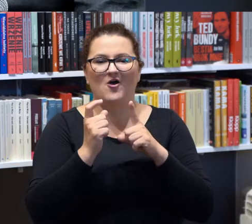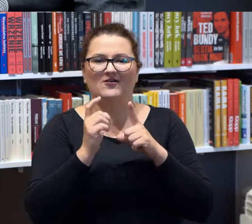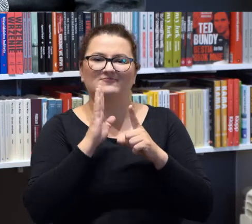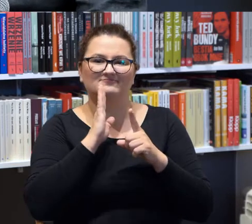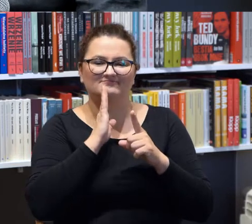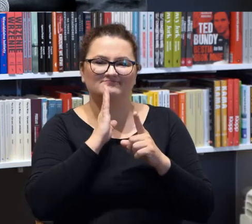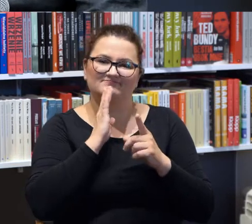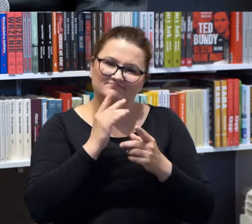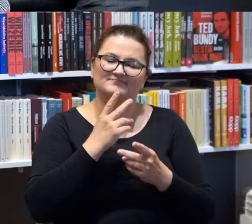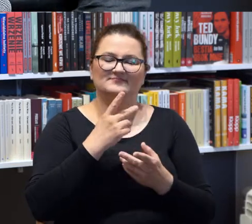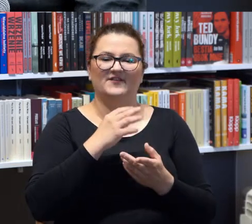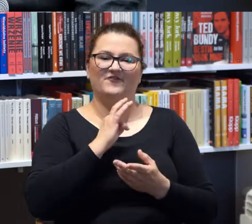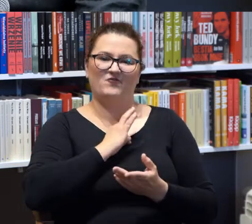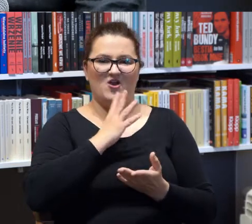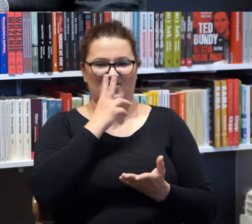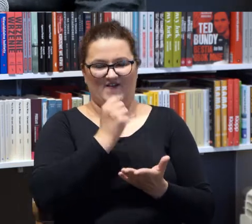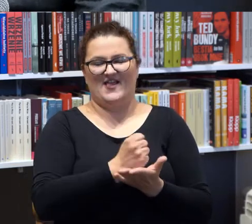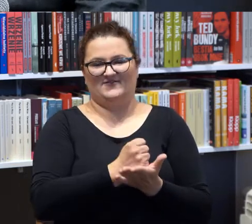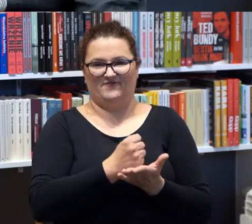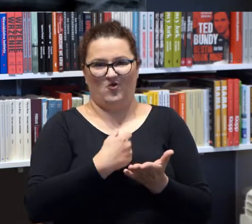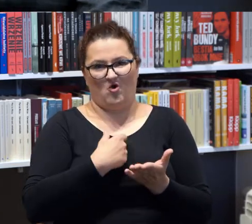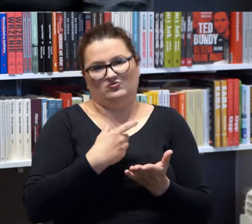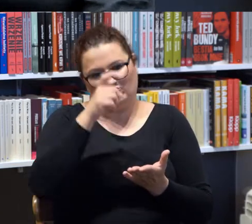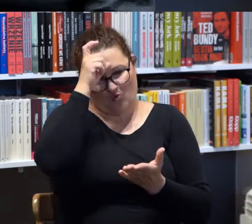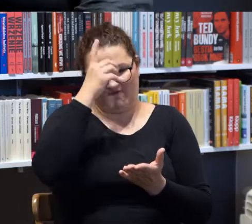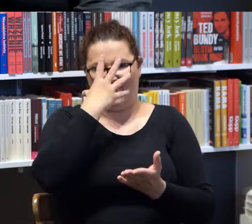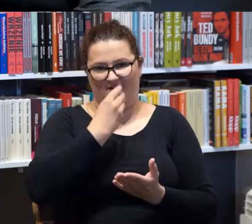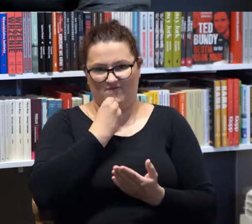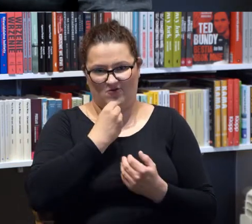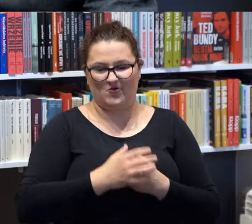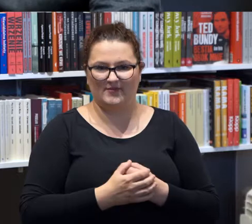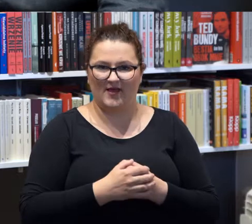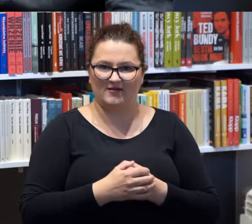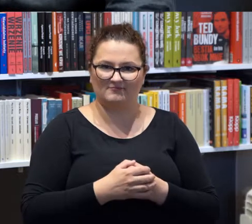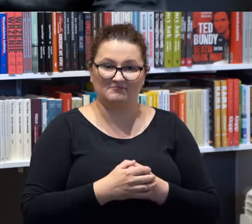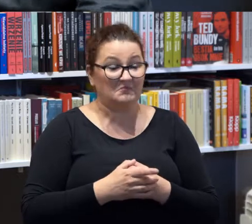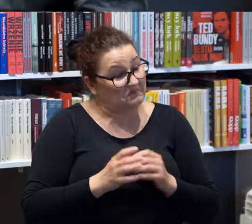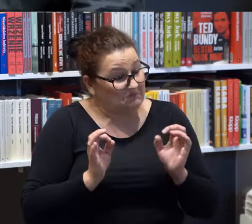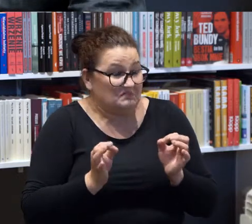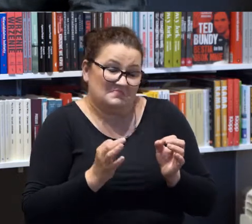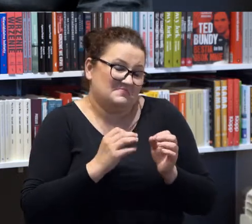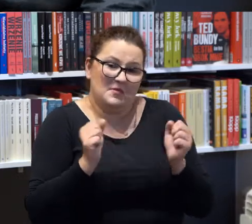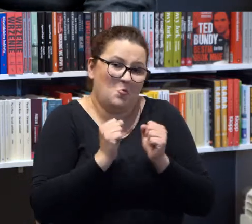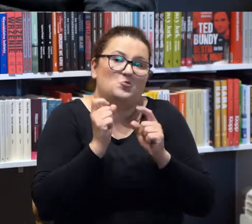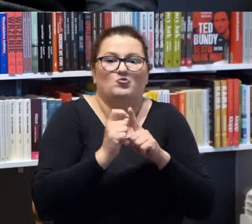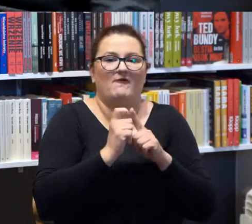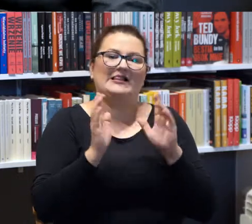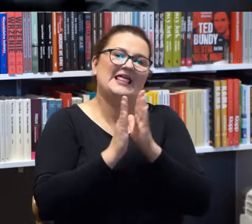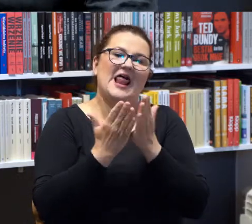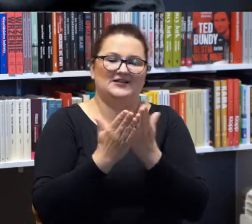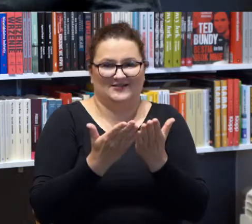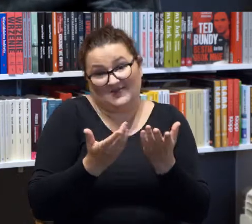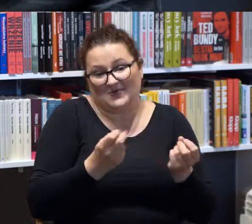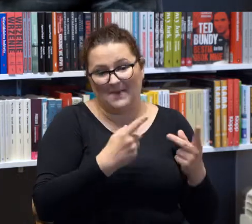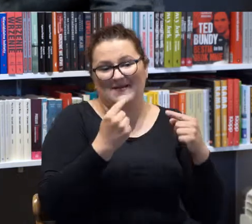spisanym świadectwem tego, jaki może być człowiek. Okej, okay, nie bójmy się słowa literackie. Literacki